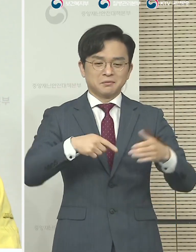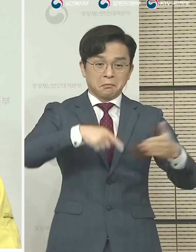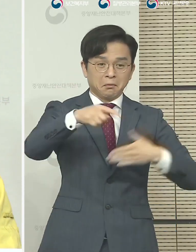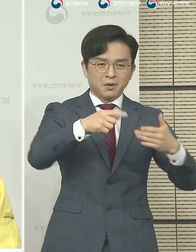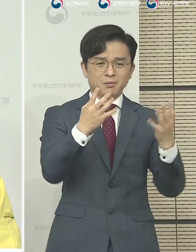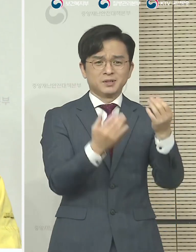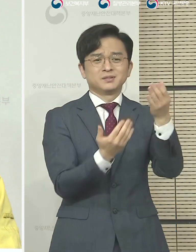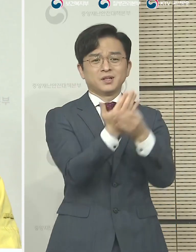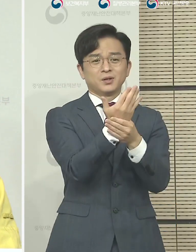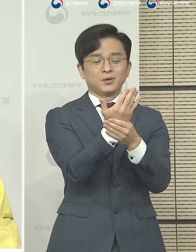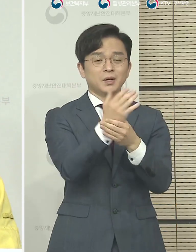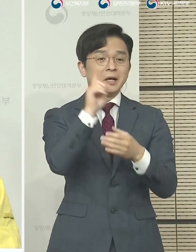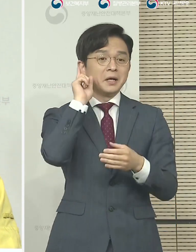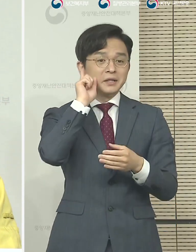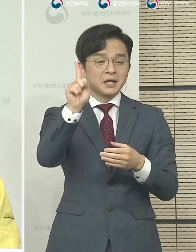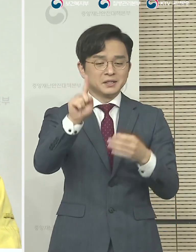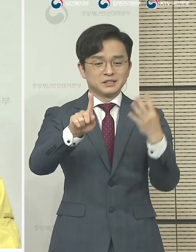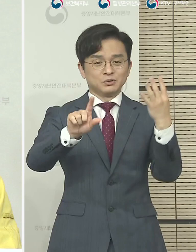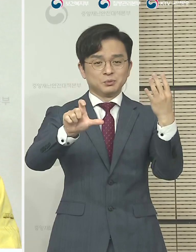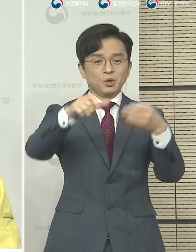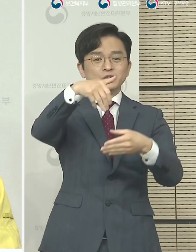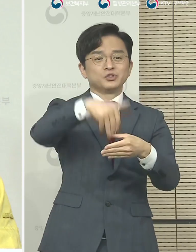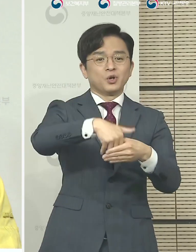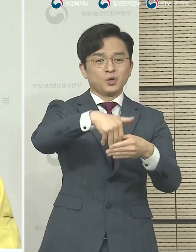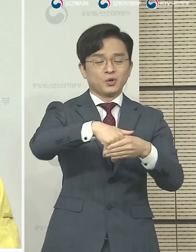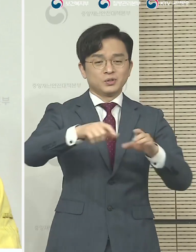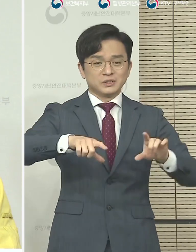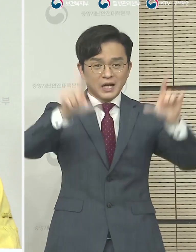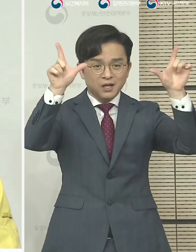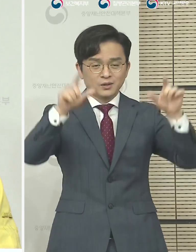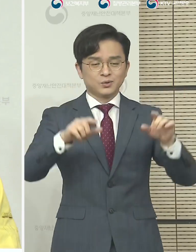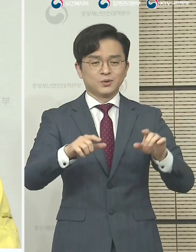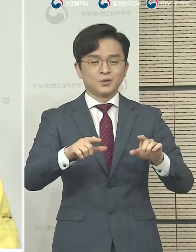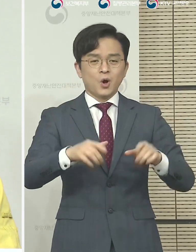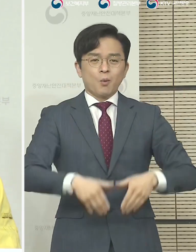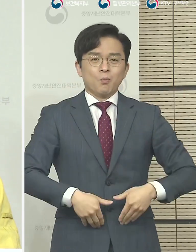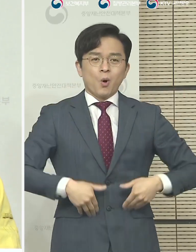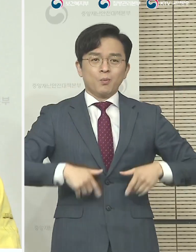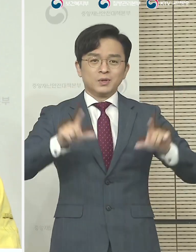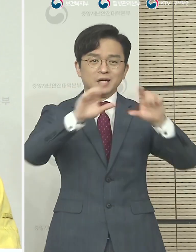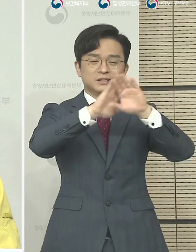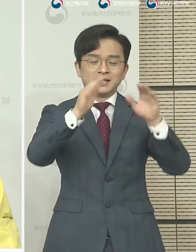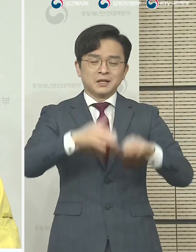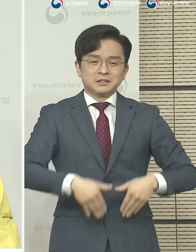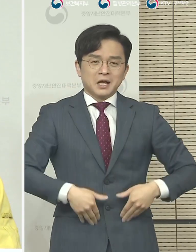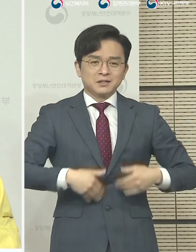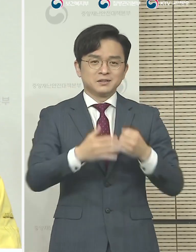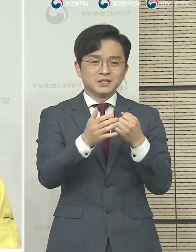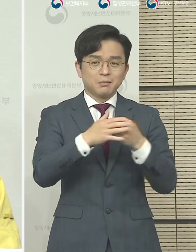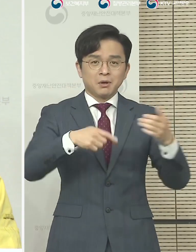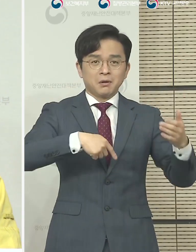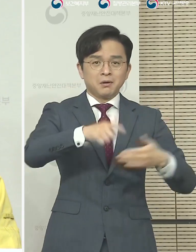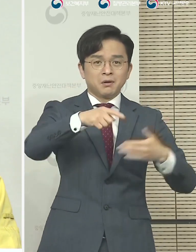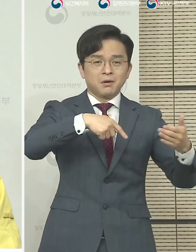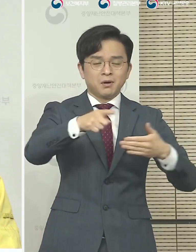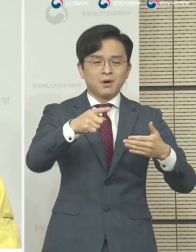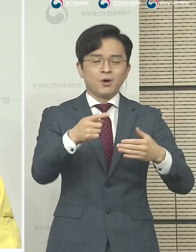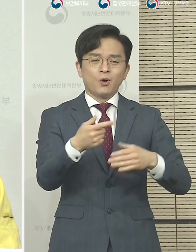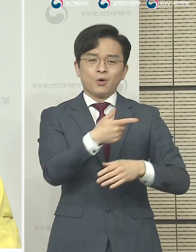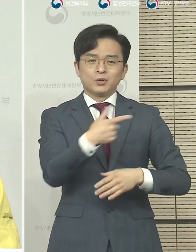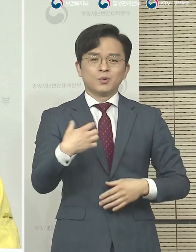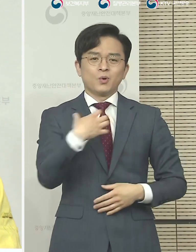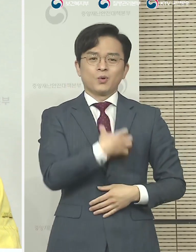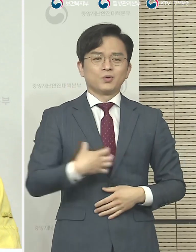인한 휴일이고 날씨가 완연한 봄날이 계속되고 있어 사회적 거리두기의 실천이 더욱 약화되지 않을지